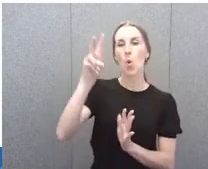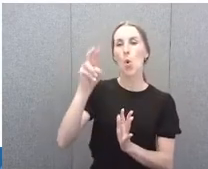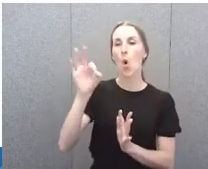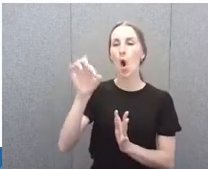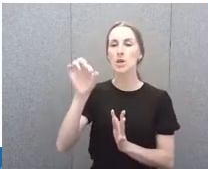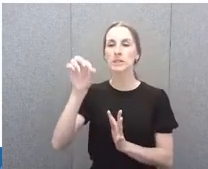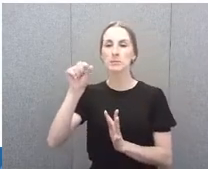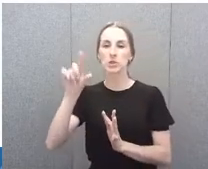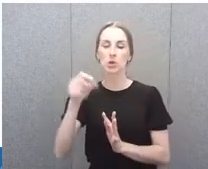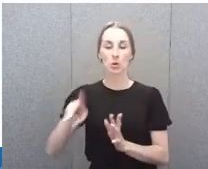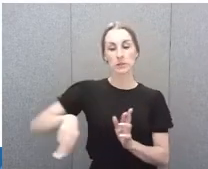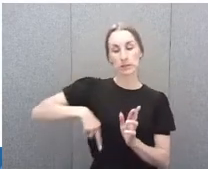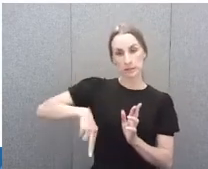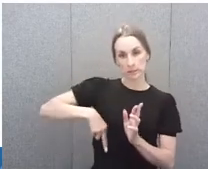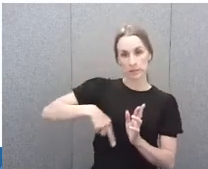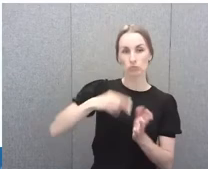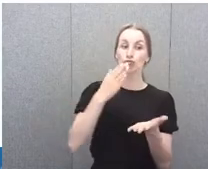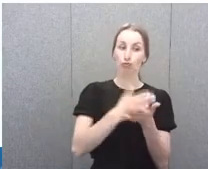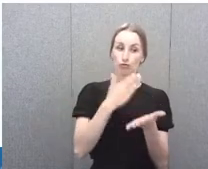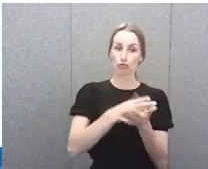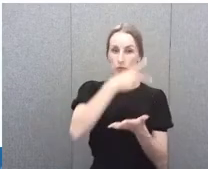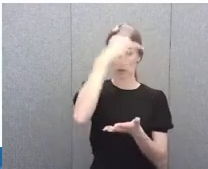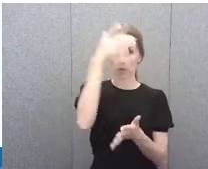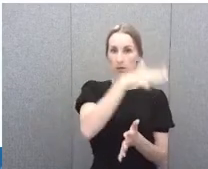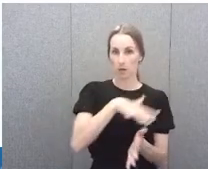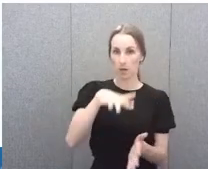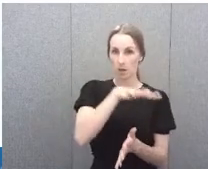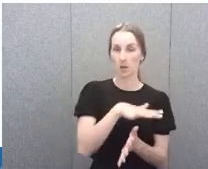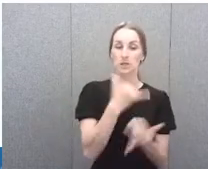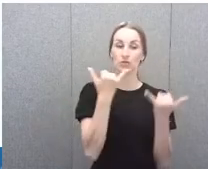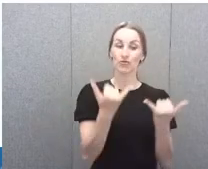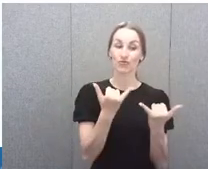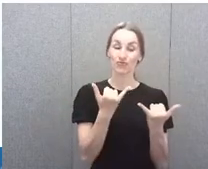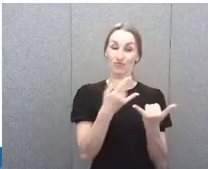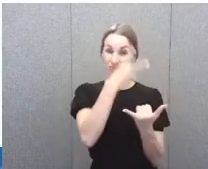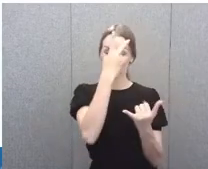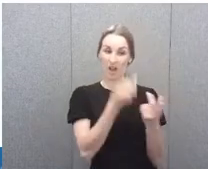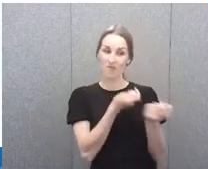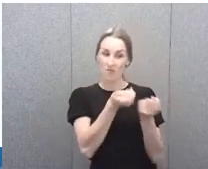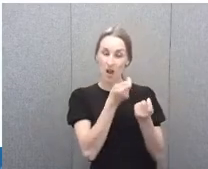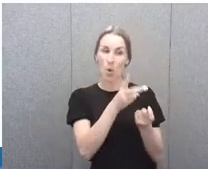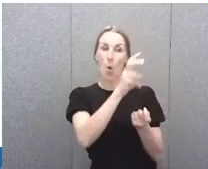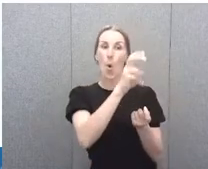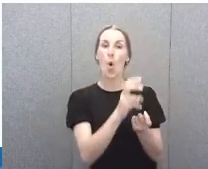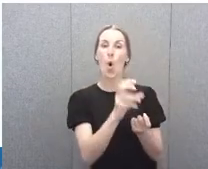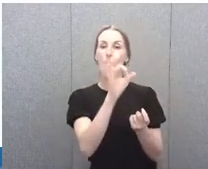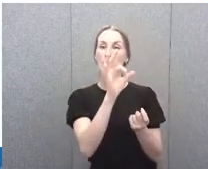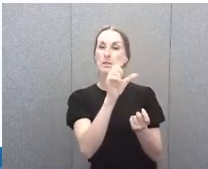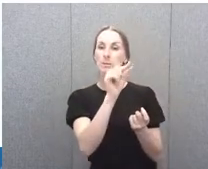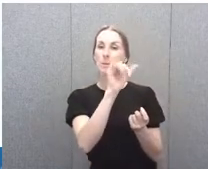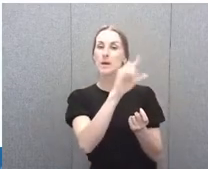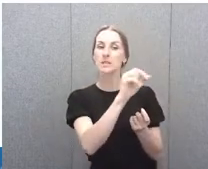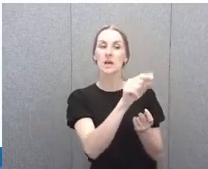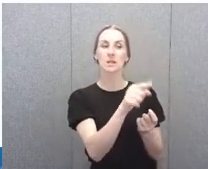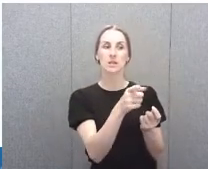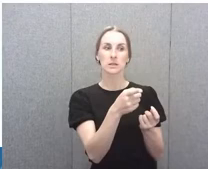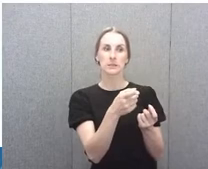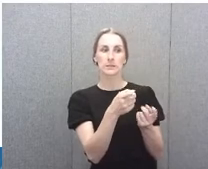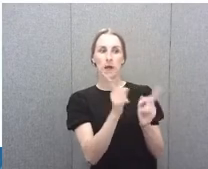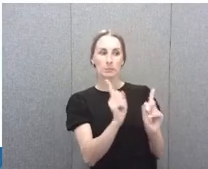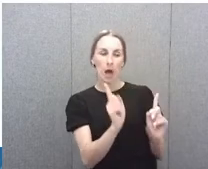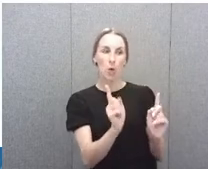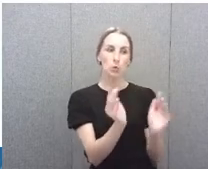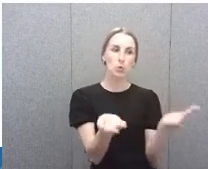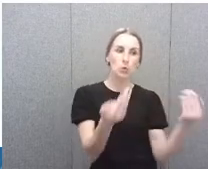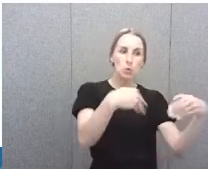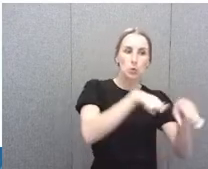много общалась. Например, Ольга Величко, директор хосписа в Гродно. Сейчас она в Литве и отсюда руководит этим хосписом.